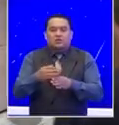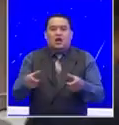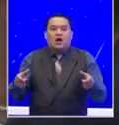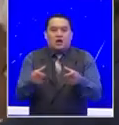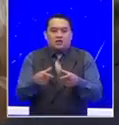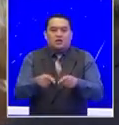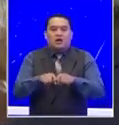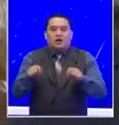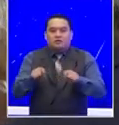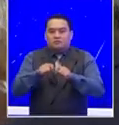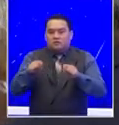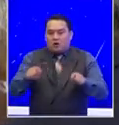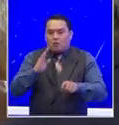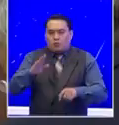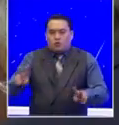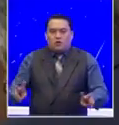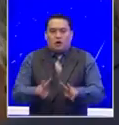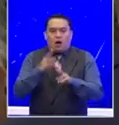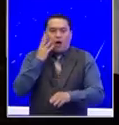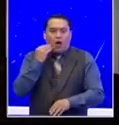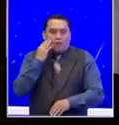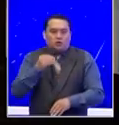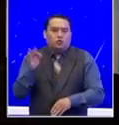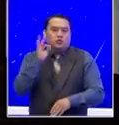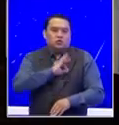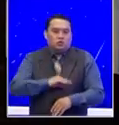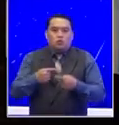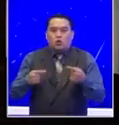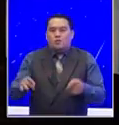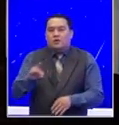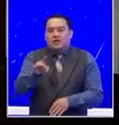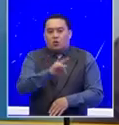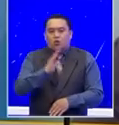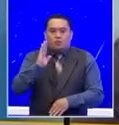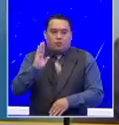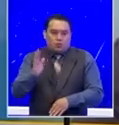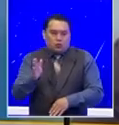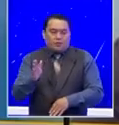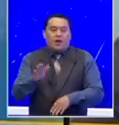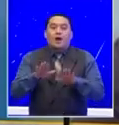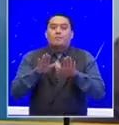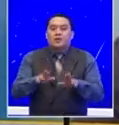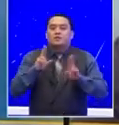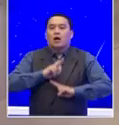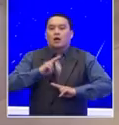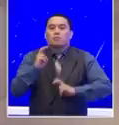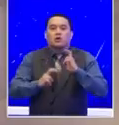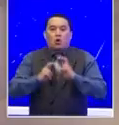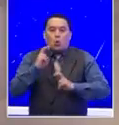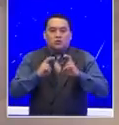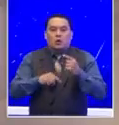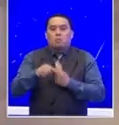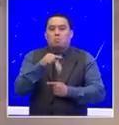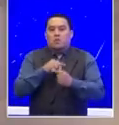карантина. Вслед за Алматы и столицей послабление будет применяться и к другим регионам республики. Тем не менее, работа предприятий и